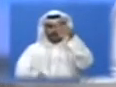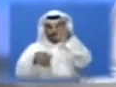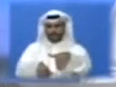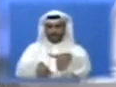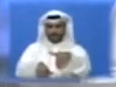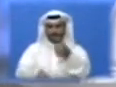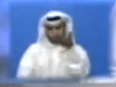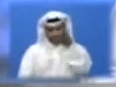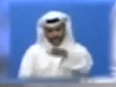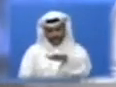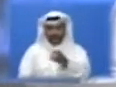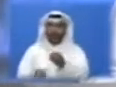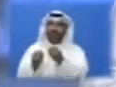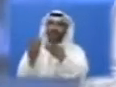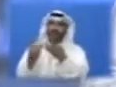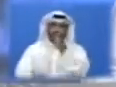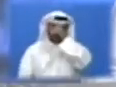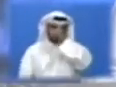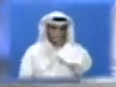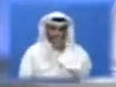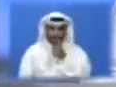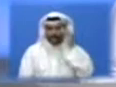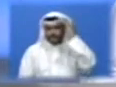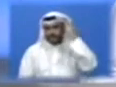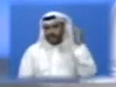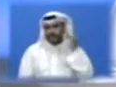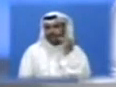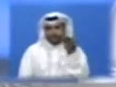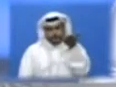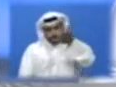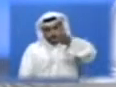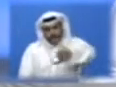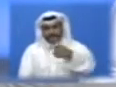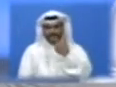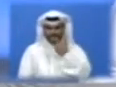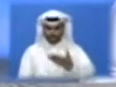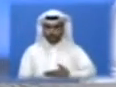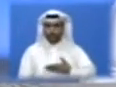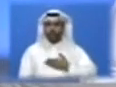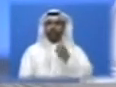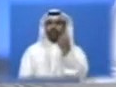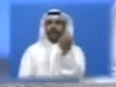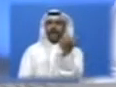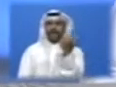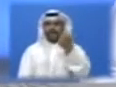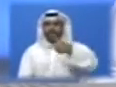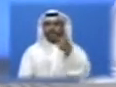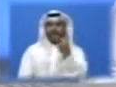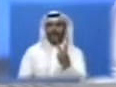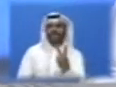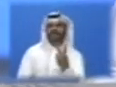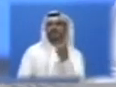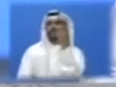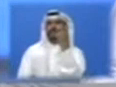ناهز 24. انتقلت إلى رحمة الله تعالى بهية خزع الشعبان العميري أرملة